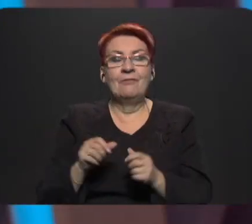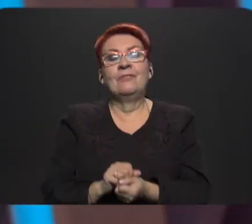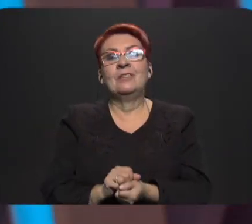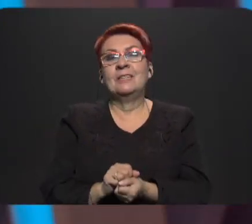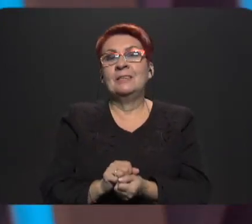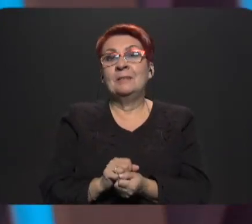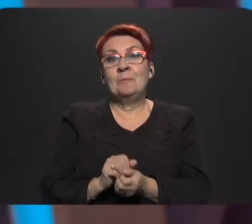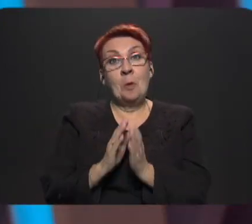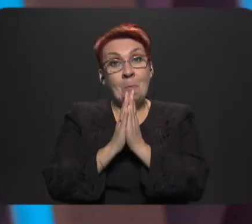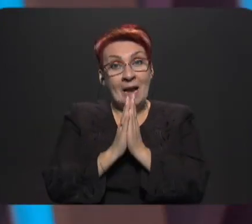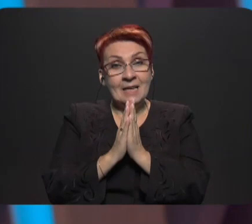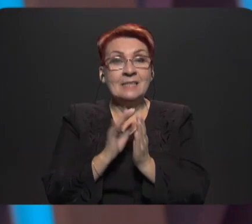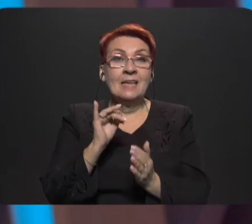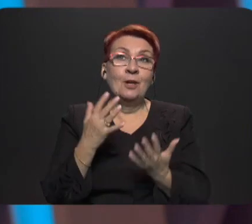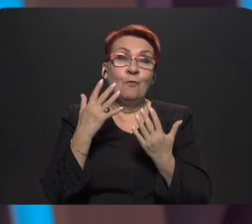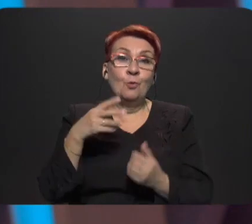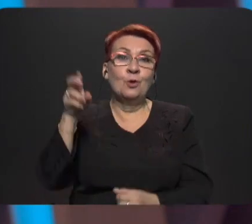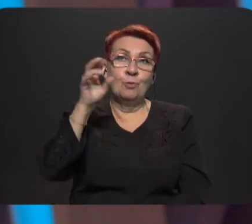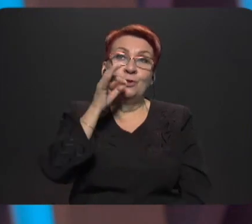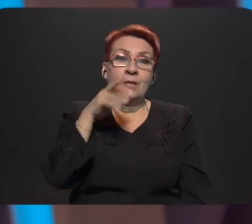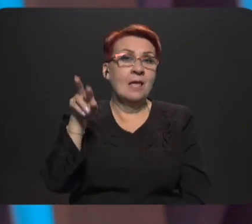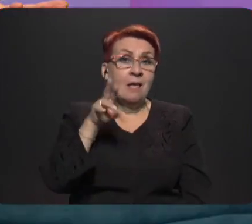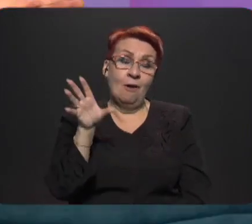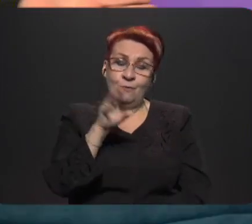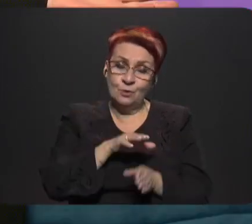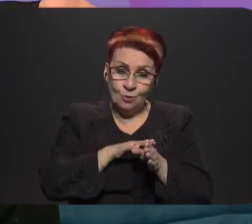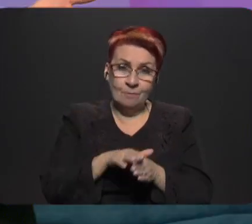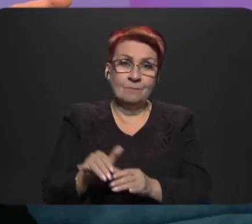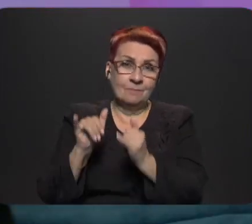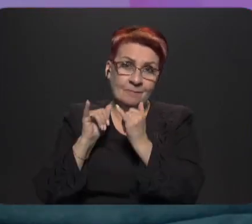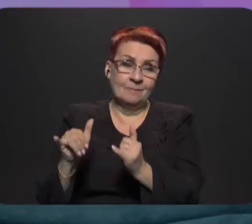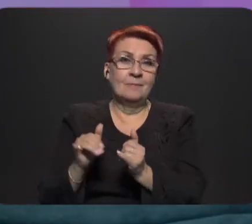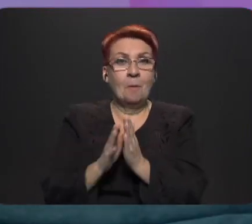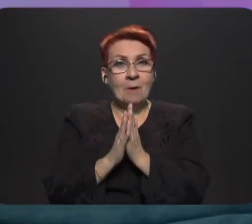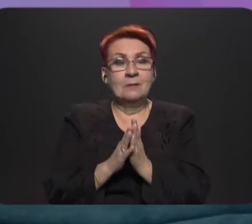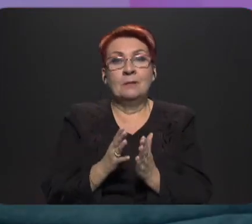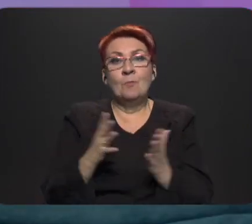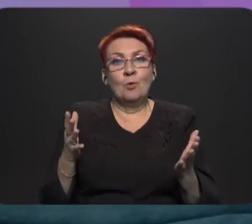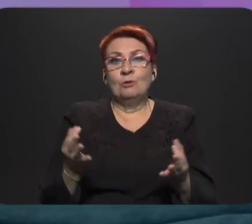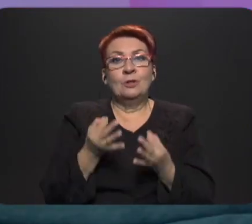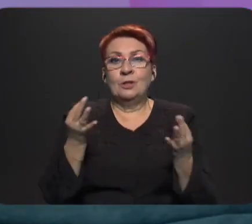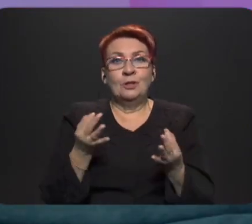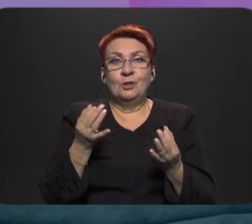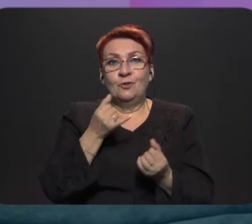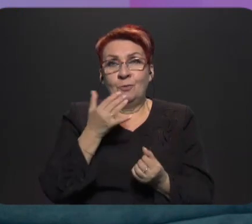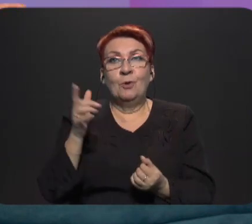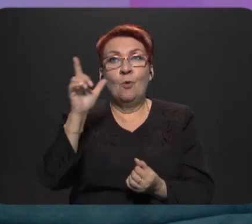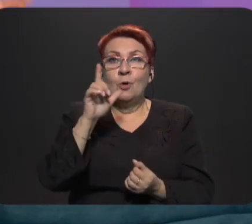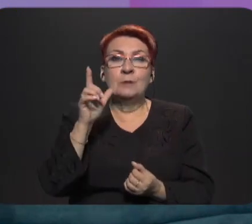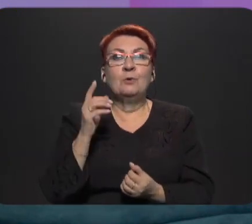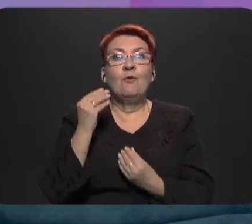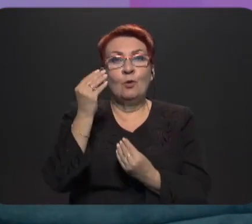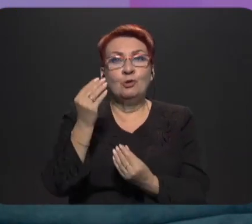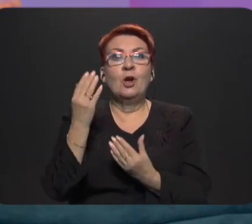руки Божии вот эту ответственность, сказать: «Я все сделала, вот больше ничего не могу, только, Господи, вручаю тебе, чтобы ты